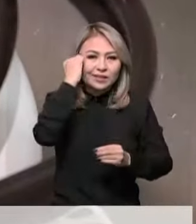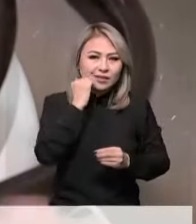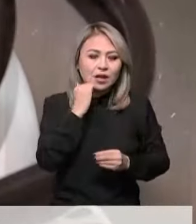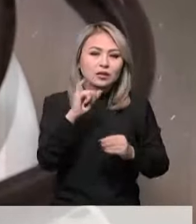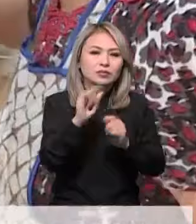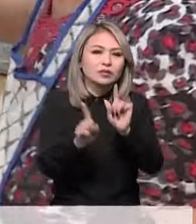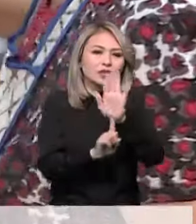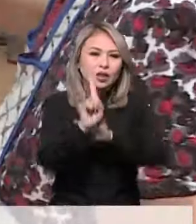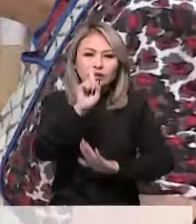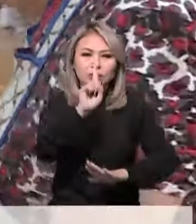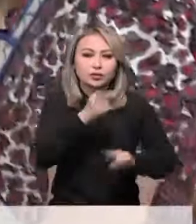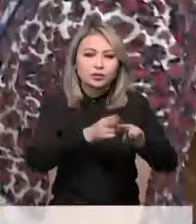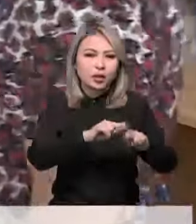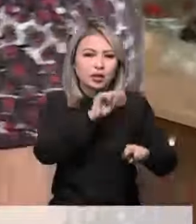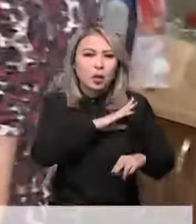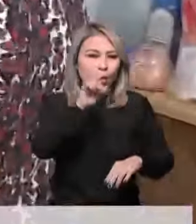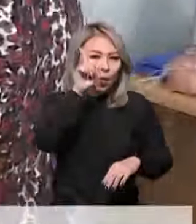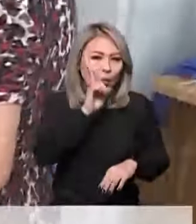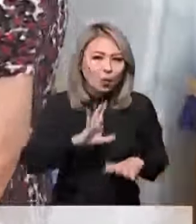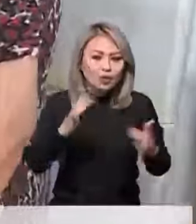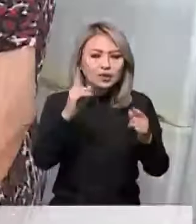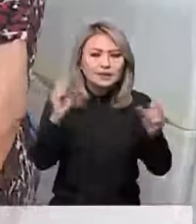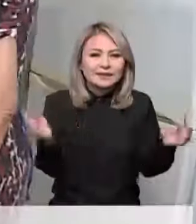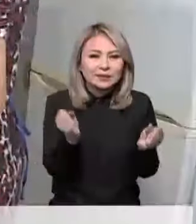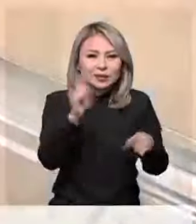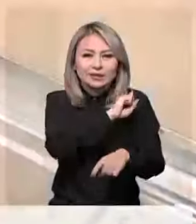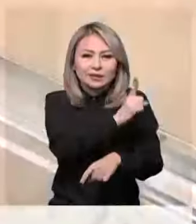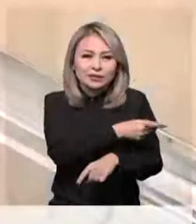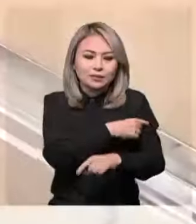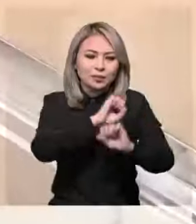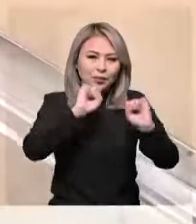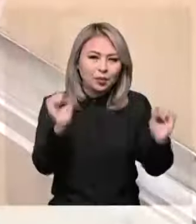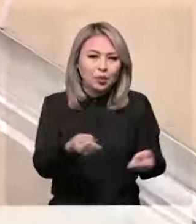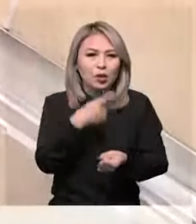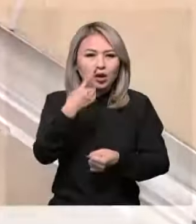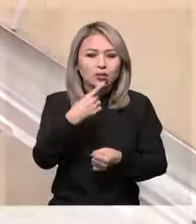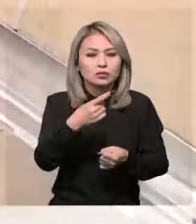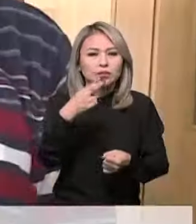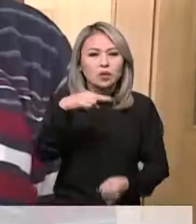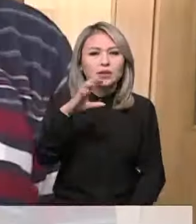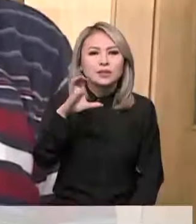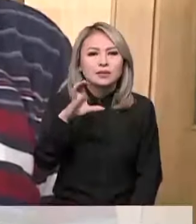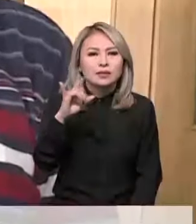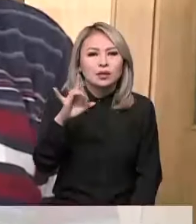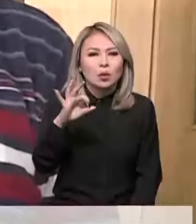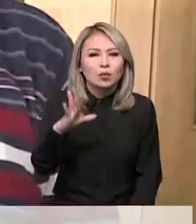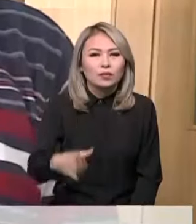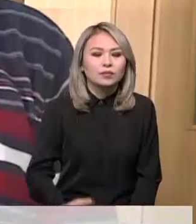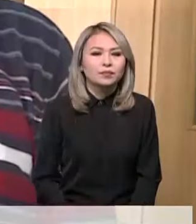шетінен істен шыға бастаған. Бұл өте қолайсыз. Өткені қыста жиі қатып қалады дейді ауыл тұрғыны Дәулеткелді Сыздықов. Адам